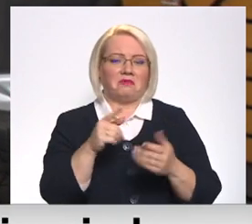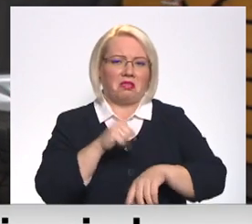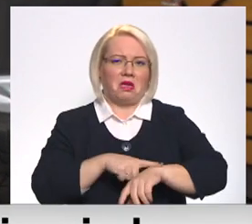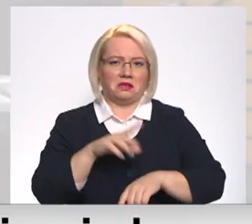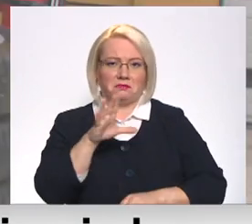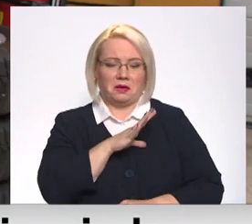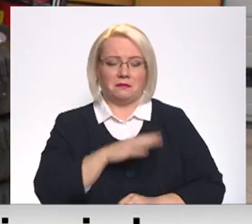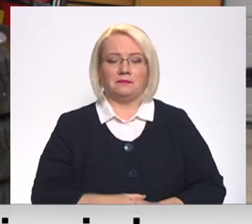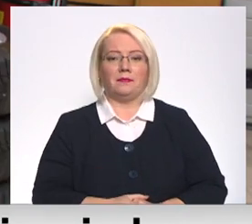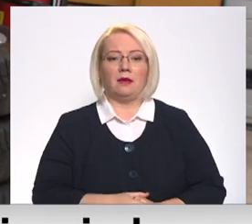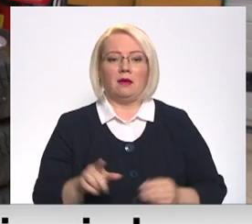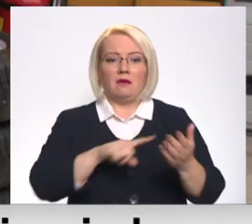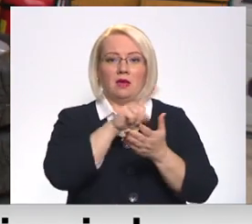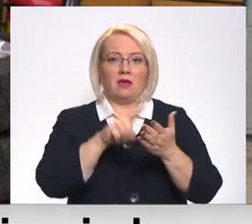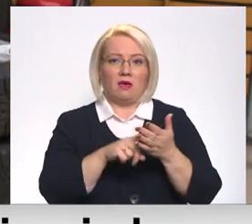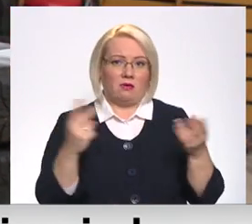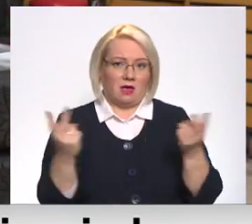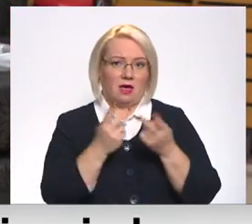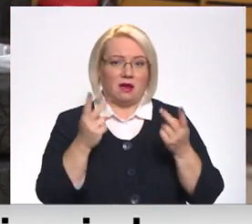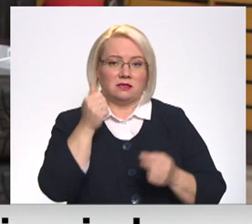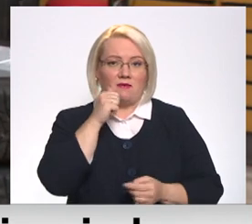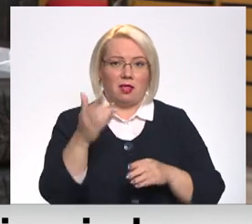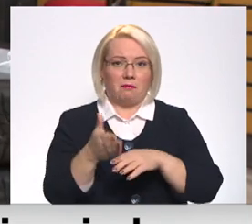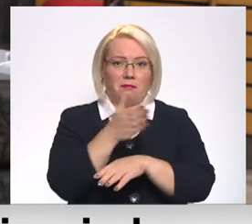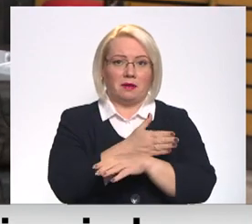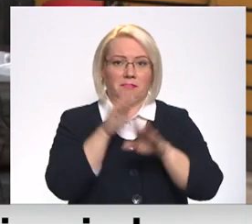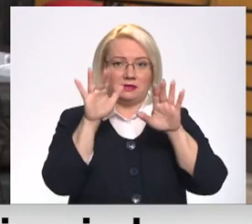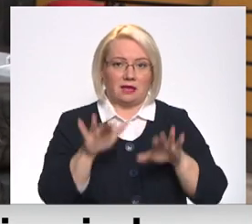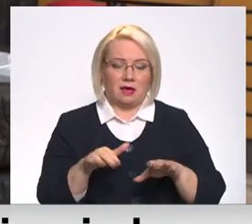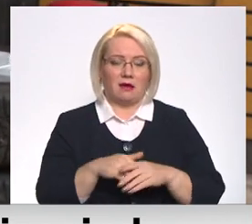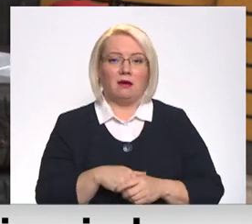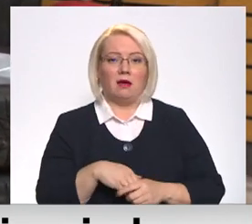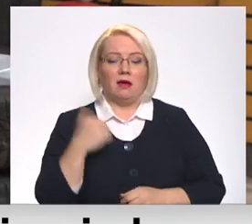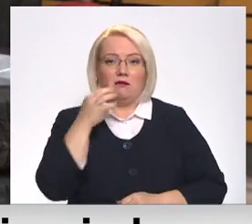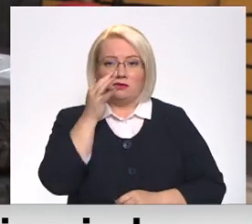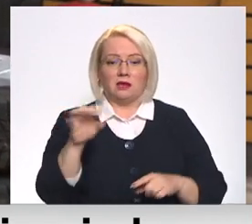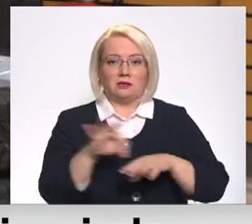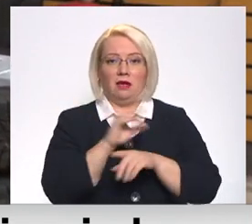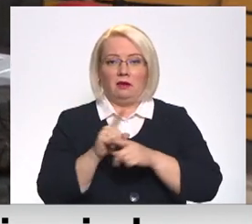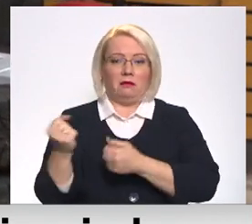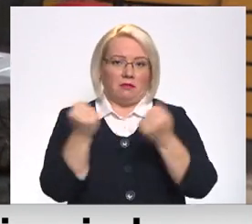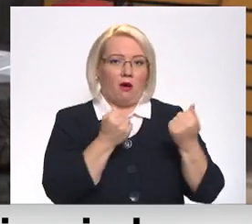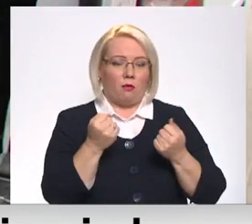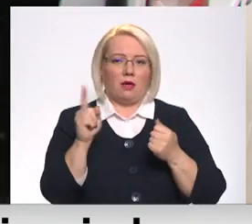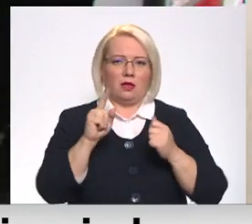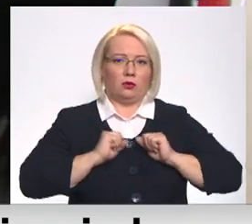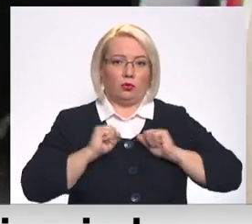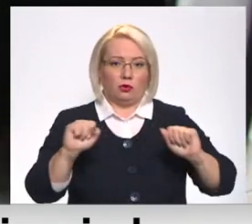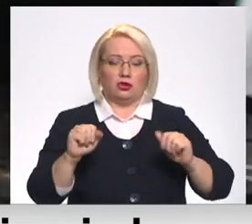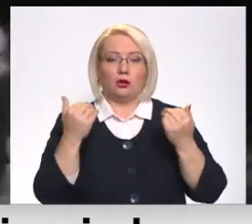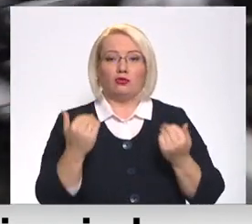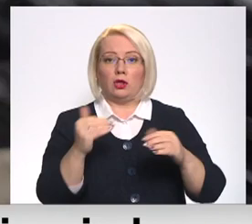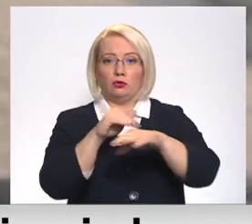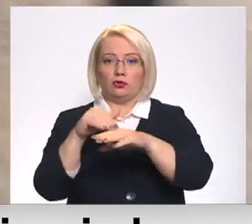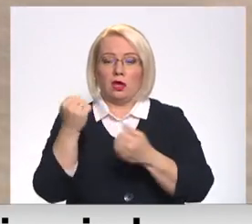laiks. Kā, nu, ierasts jau vēl pirms pirmā sniega, ja? Jā. Sieva arī braukā mašīna, tad drošāk. Šodien